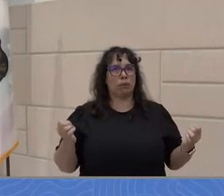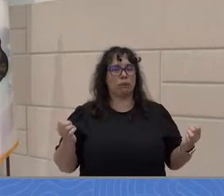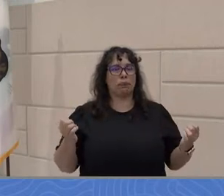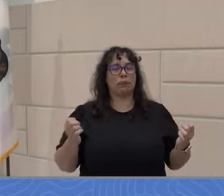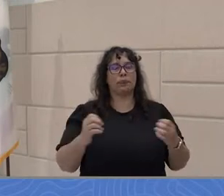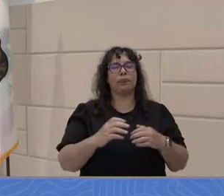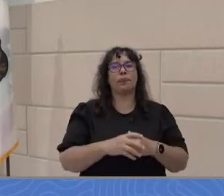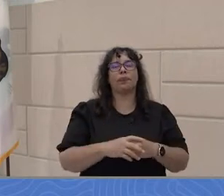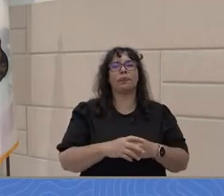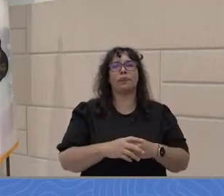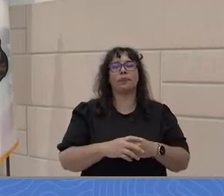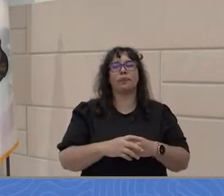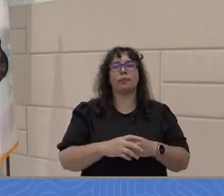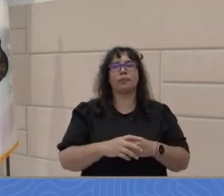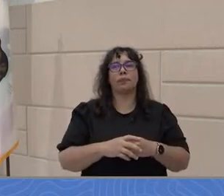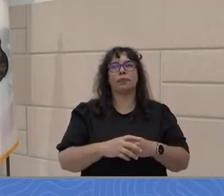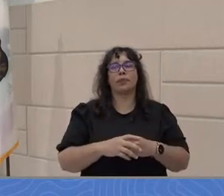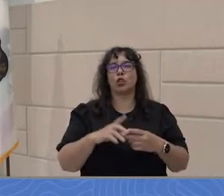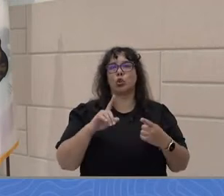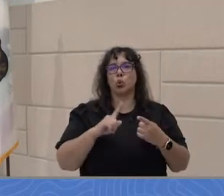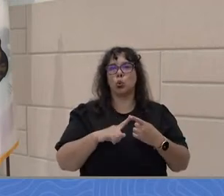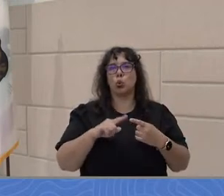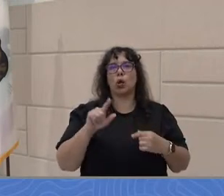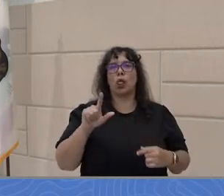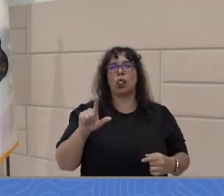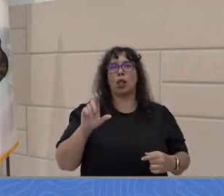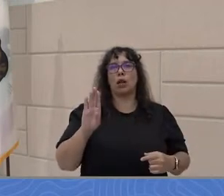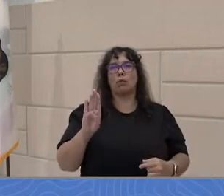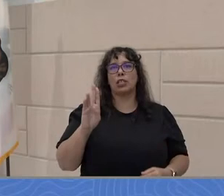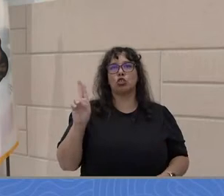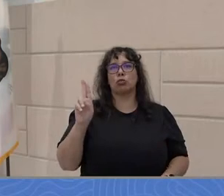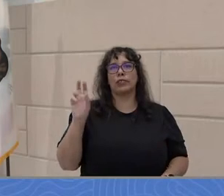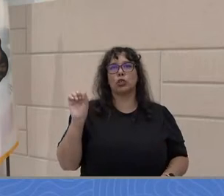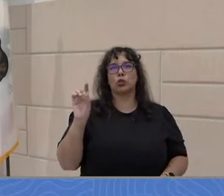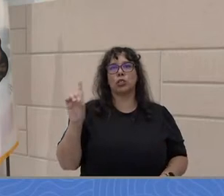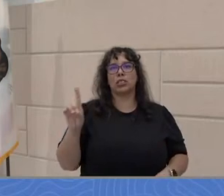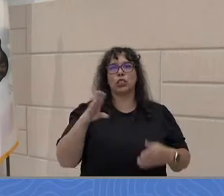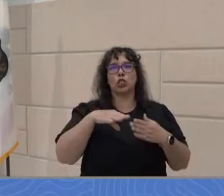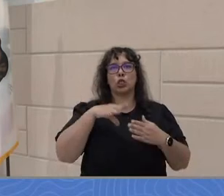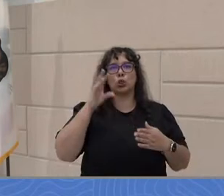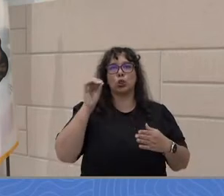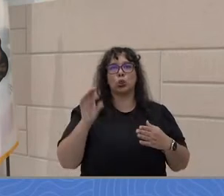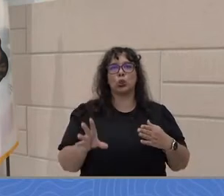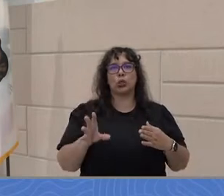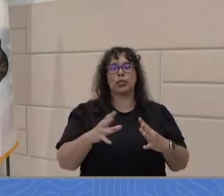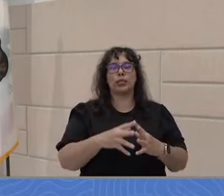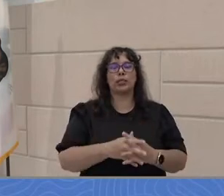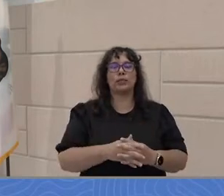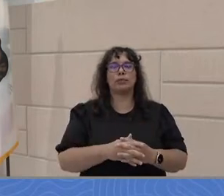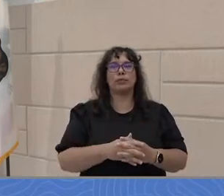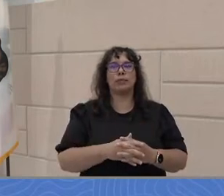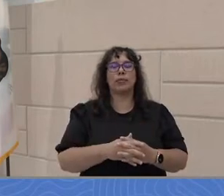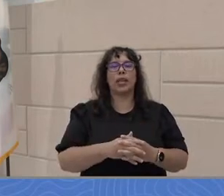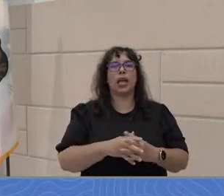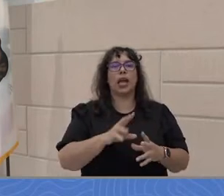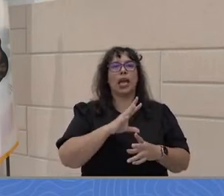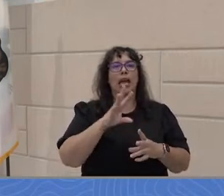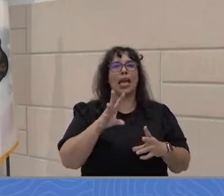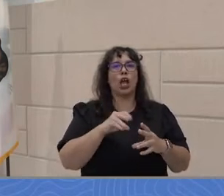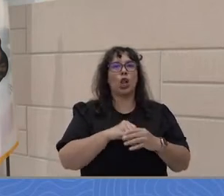ទិញប្រដាប់ប្រដាប្រើប្រាស់សម្រាប់ក្រសួងអប់រំ District Long Beach